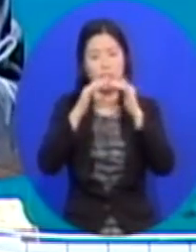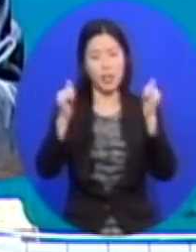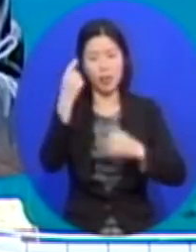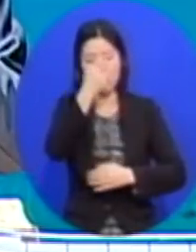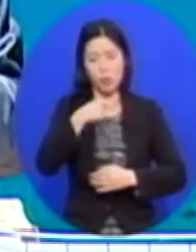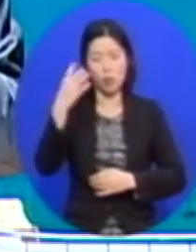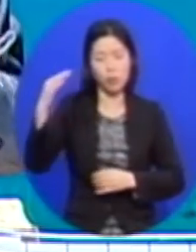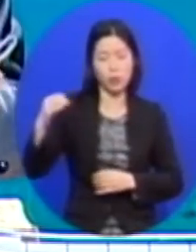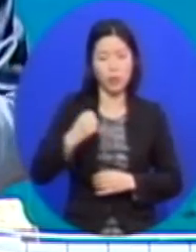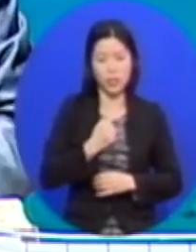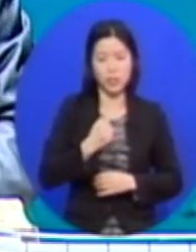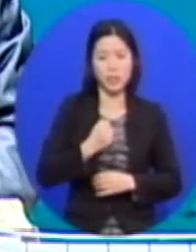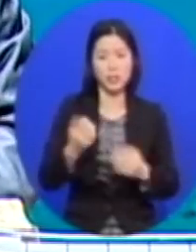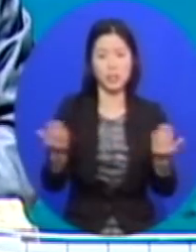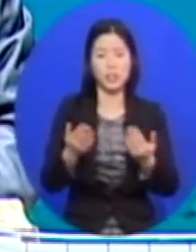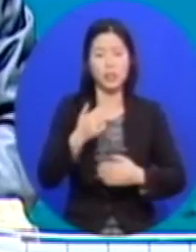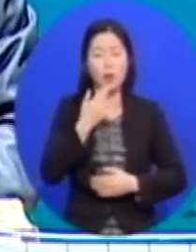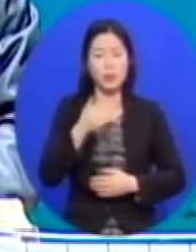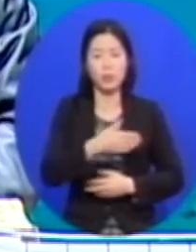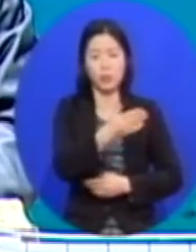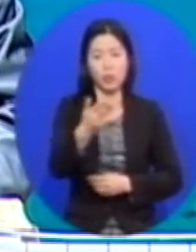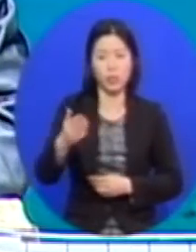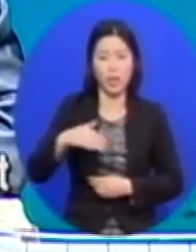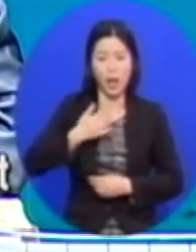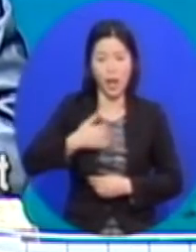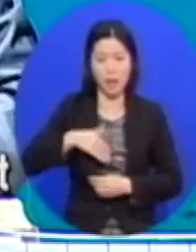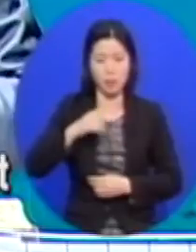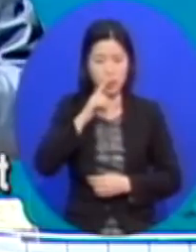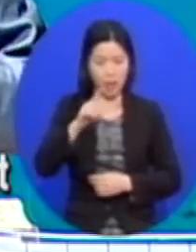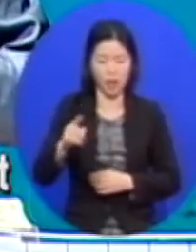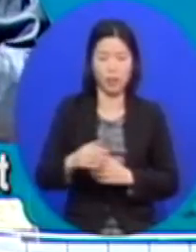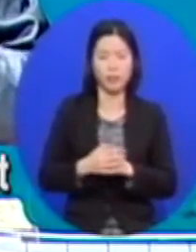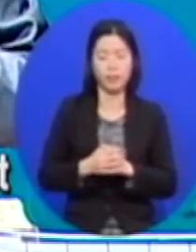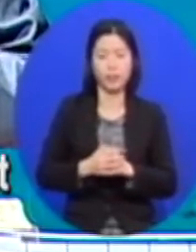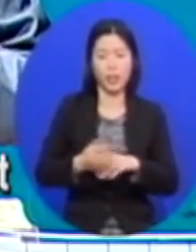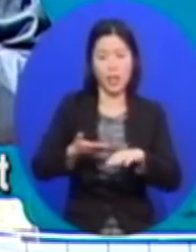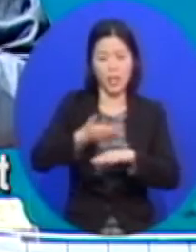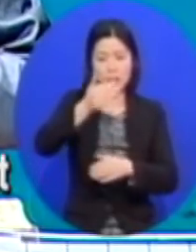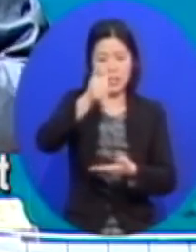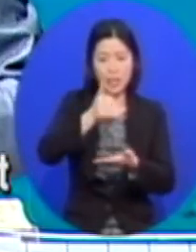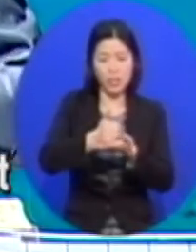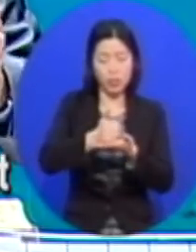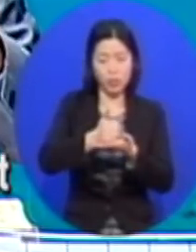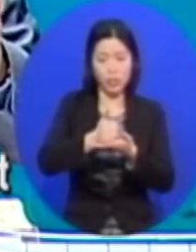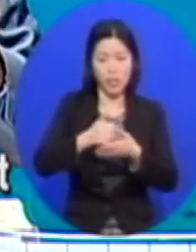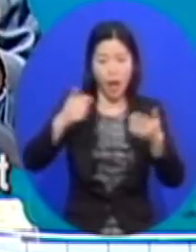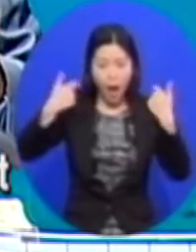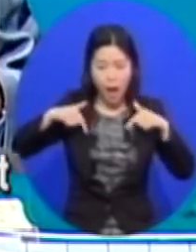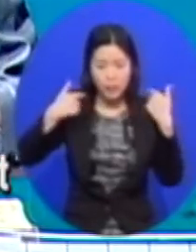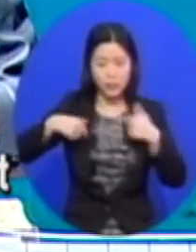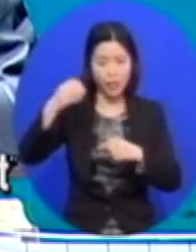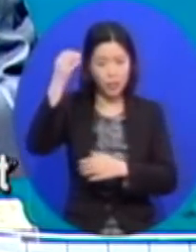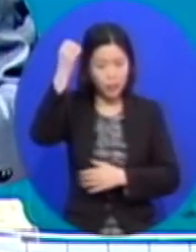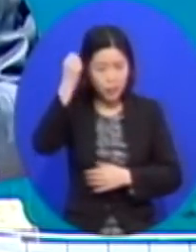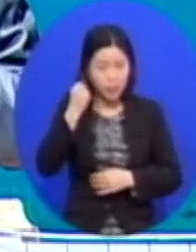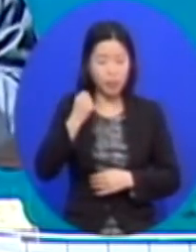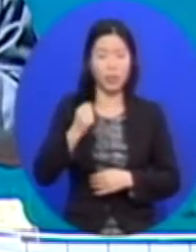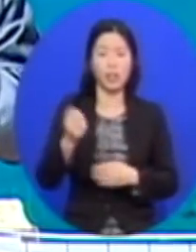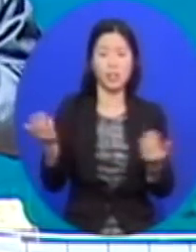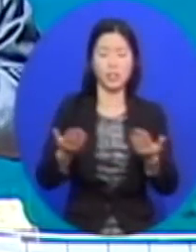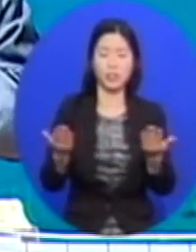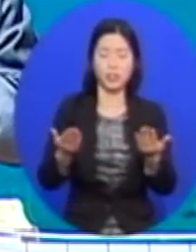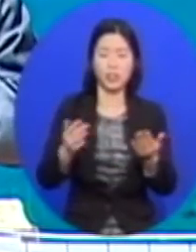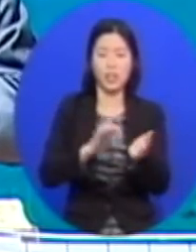일이 없는 줄 너희가 앎이라 상전 들이 항상 명심할 일은